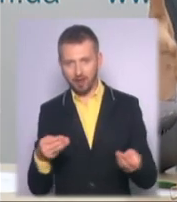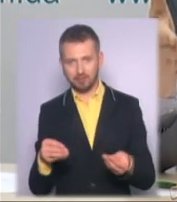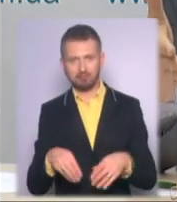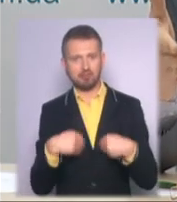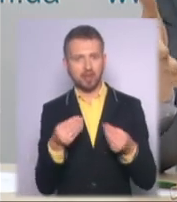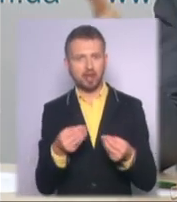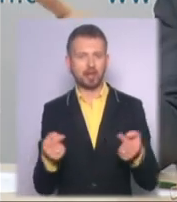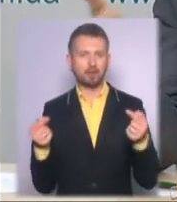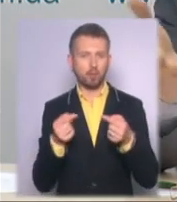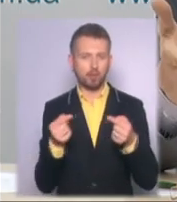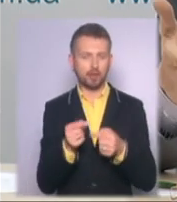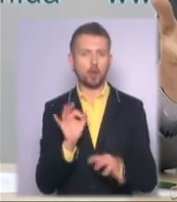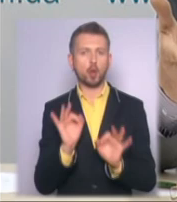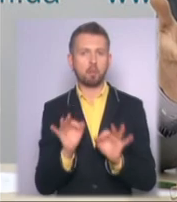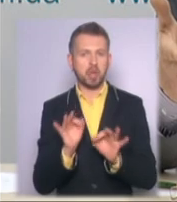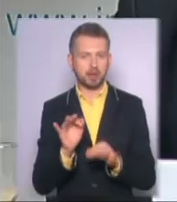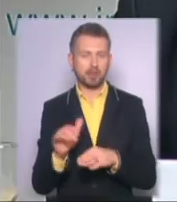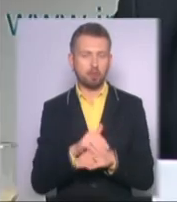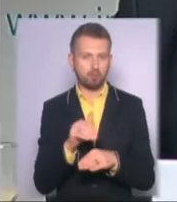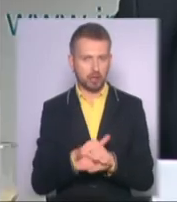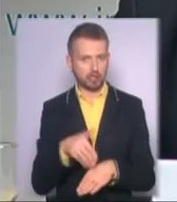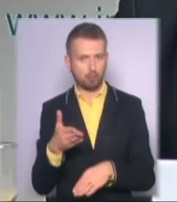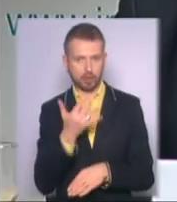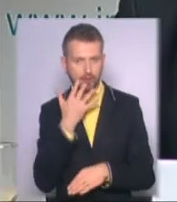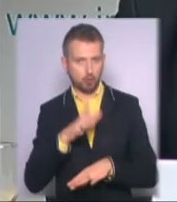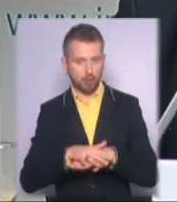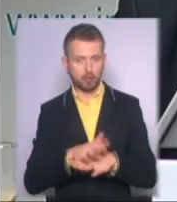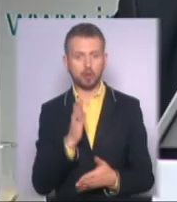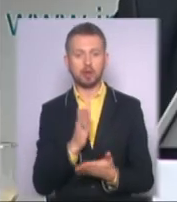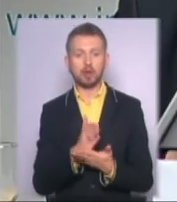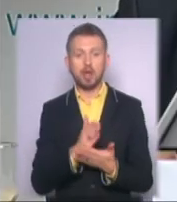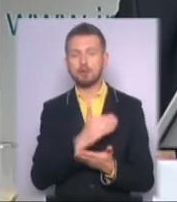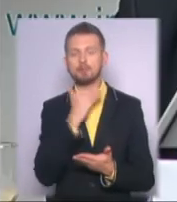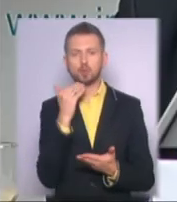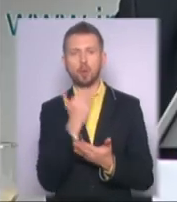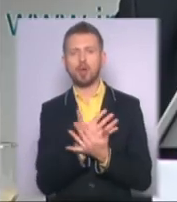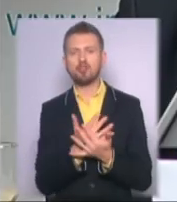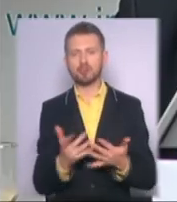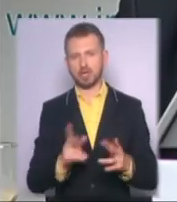відповідні нормативні поблажки з боку Національного банку. Є многочисленні обращення,